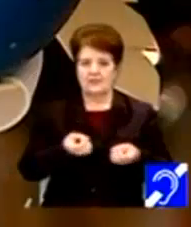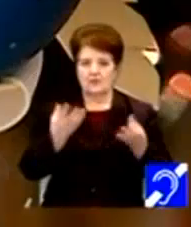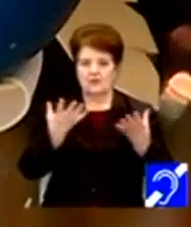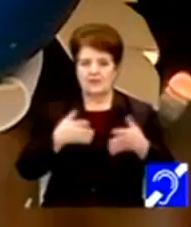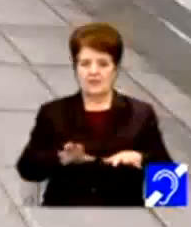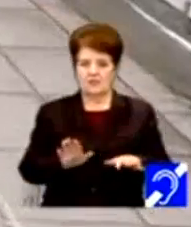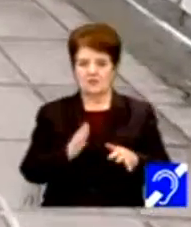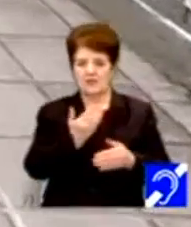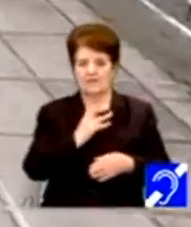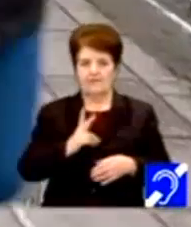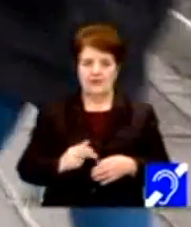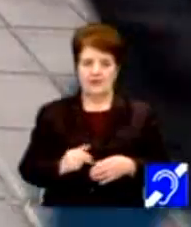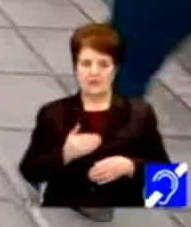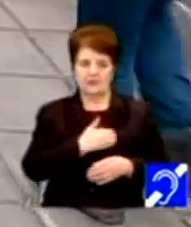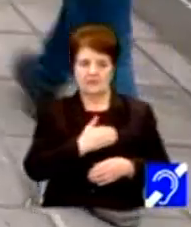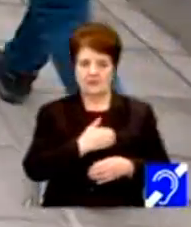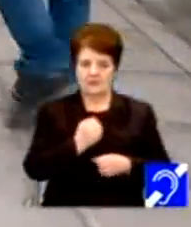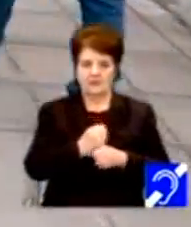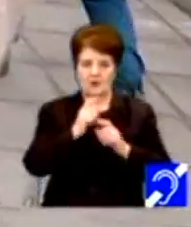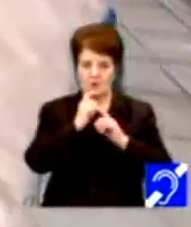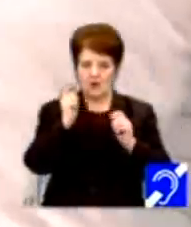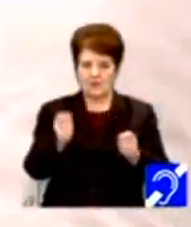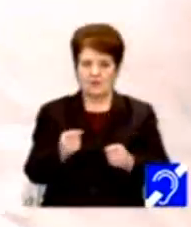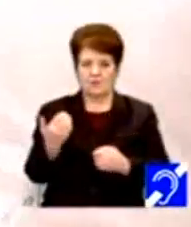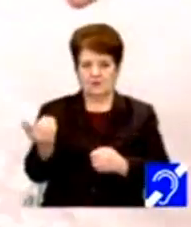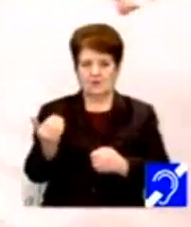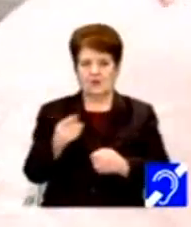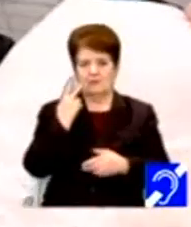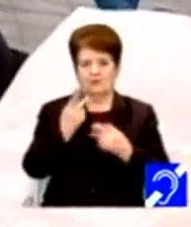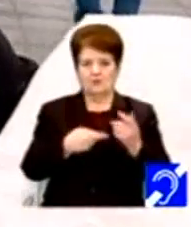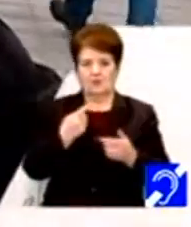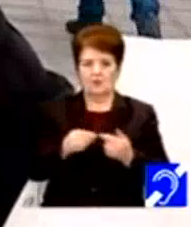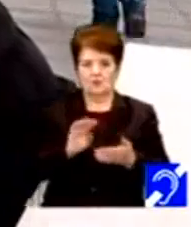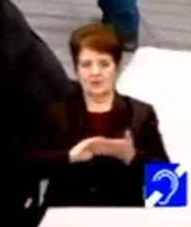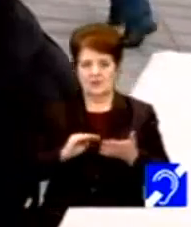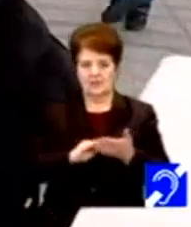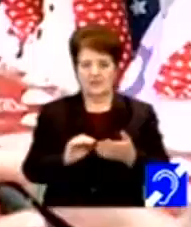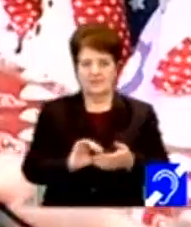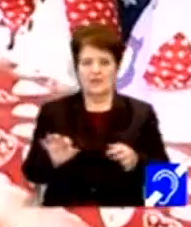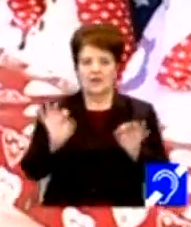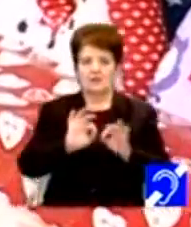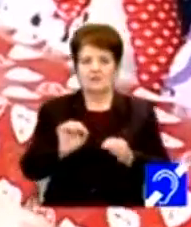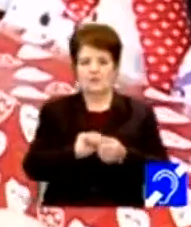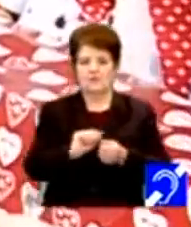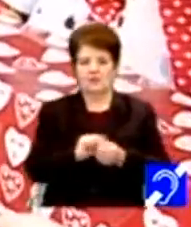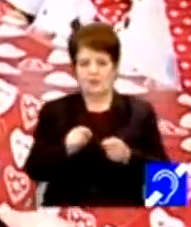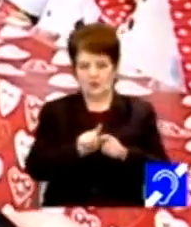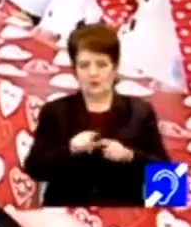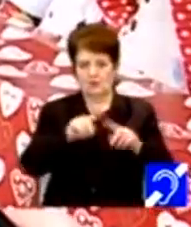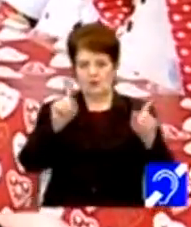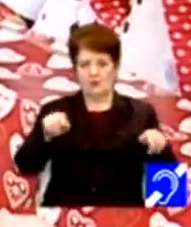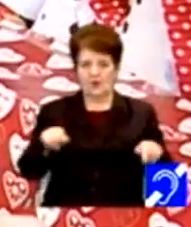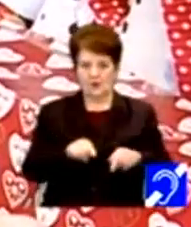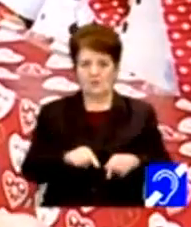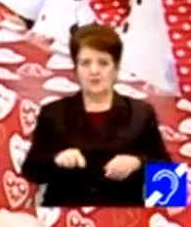de naștere. Vreau să-i fac un cadou așa ca să fie pentru ea, pentru totdeauna. Unii scris nu se sterge niciodată. Iată, am ales așa o pernuță